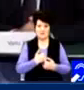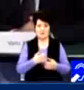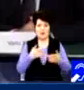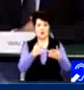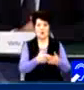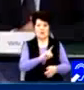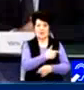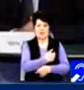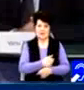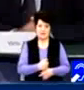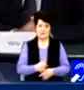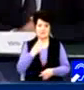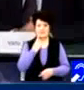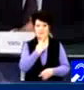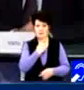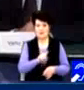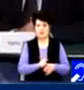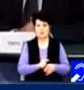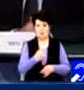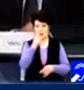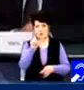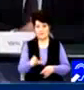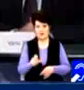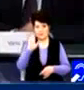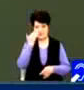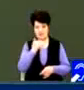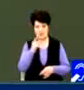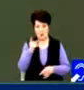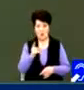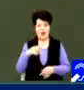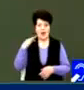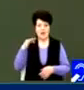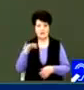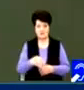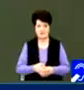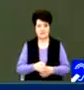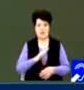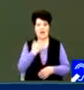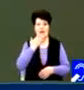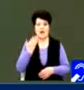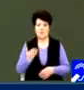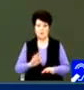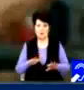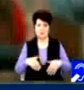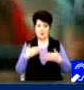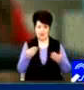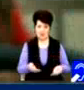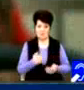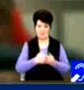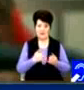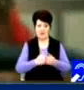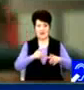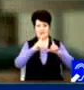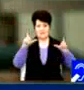clinici stomatologice de ce n ar primi un medic psihiatru o licență raportul elaborat conține și recomandări pentru fiecare